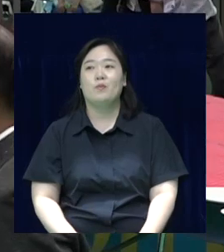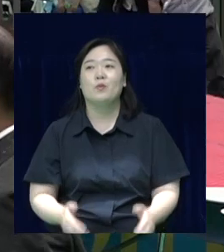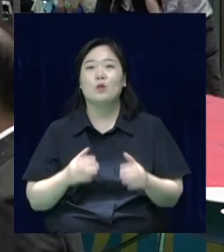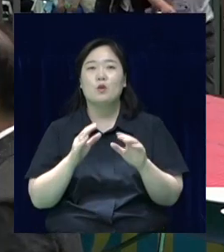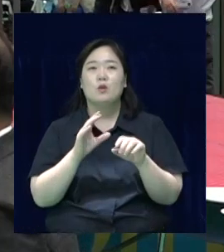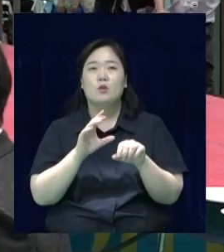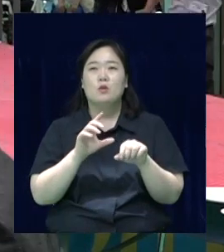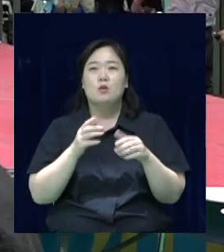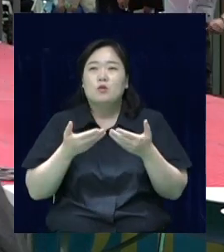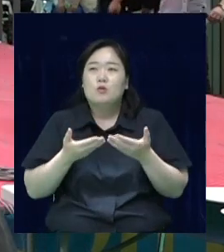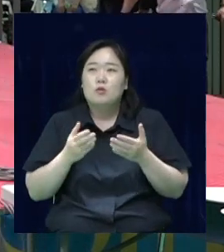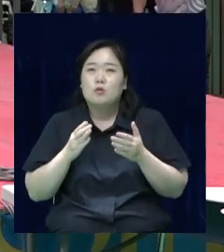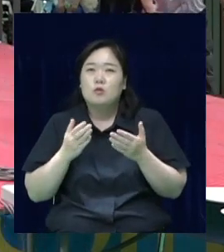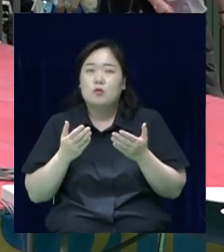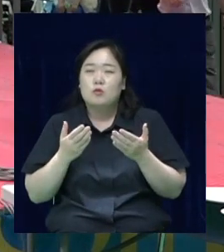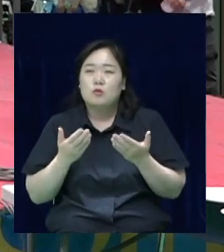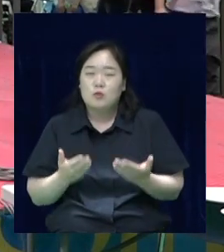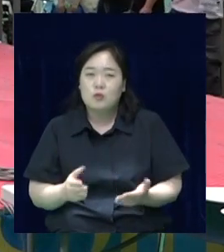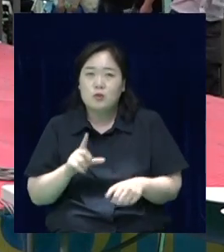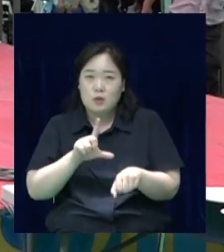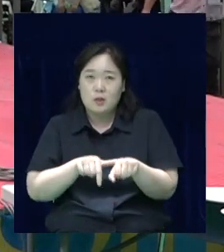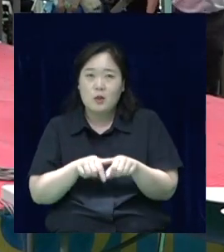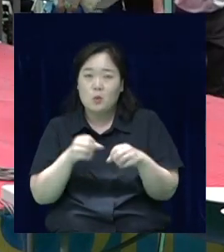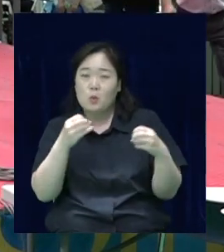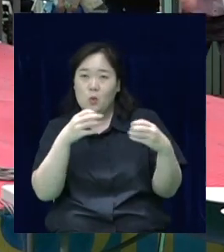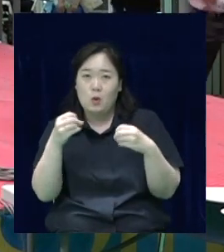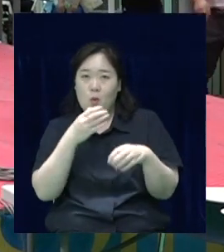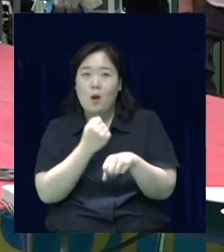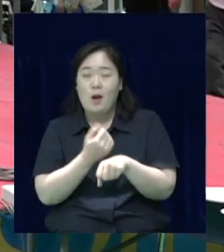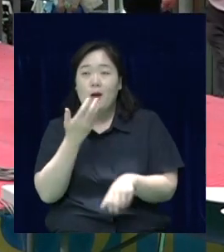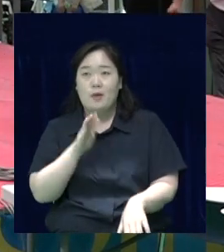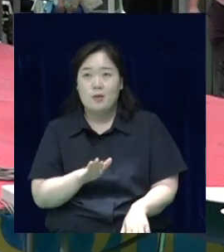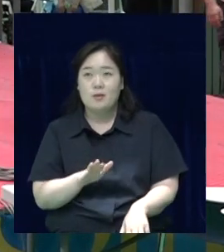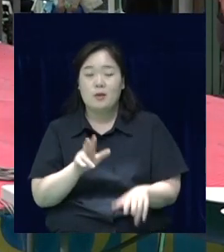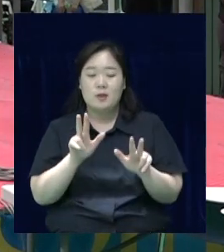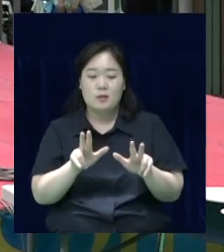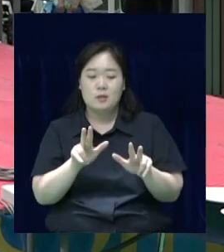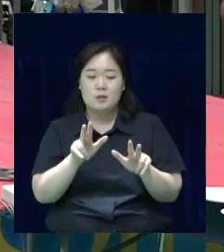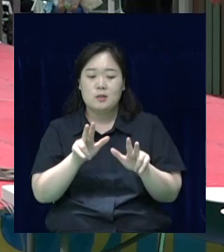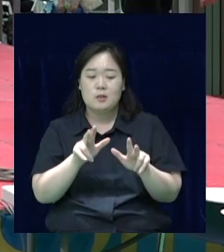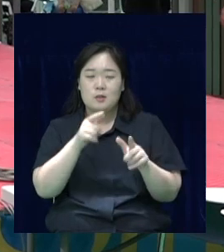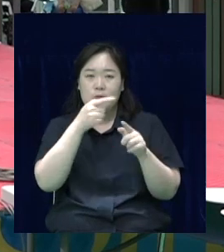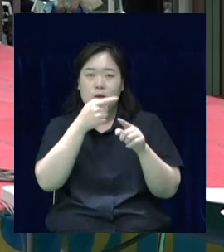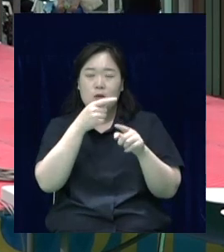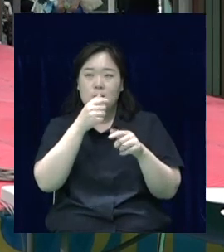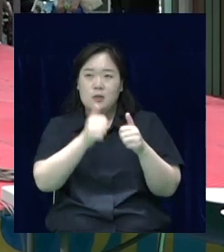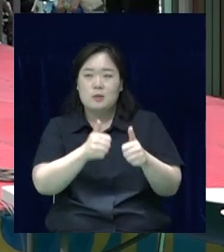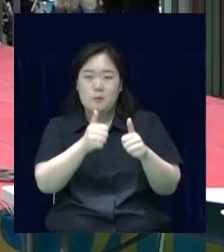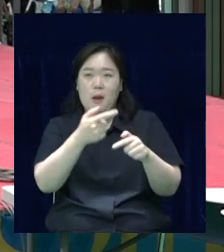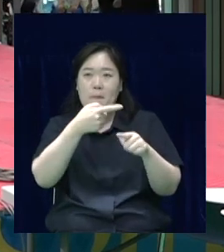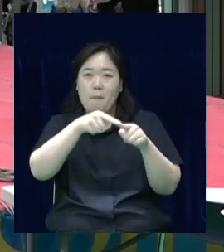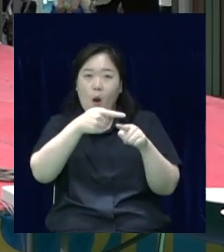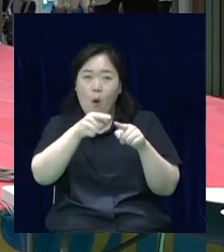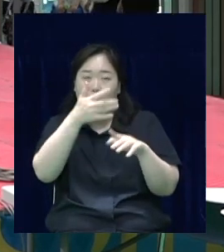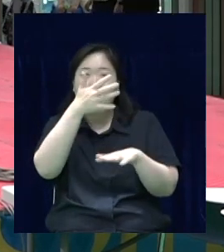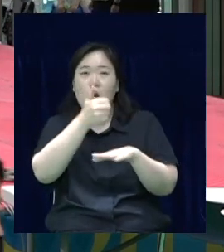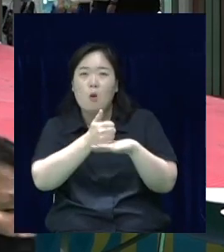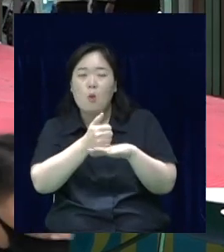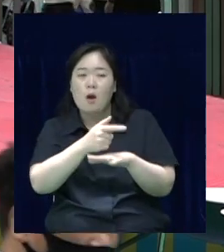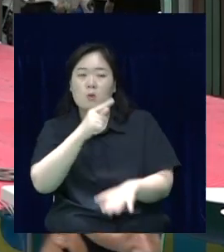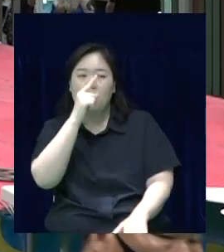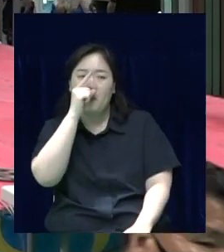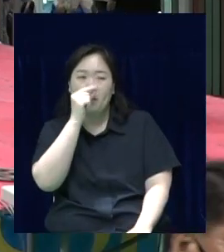이 선수들의 이 판정에 대한 부분들 워낙에 좀 보시는 일반 분들의 입장에서는 깐깐할